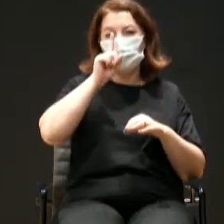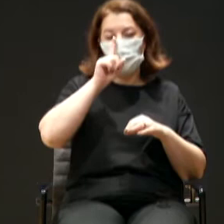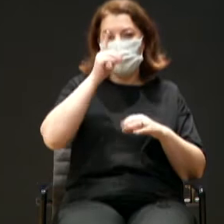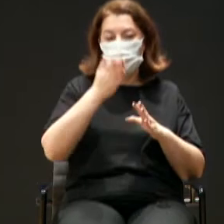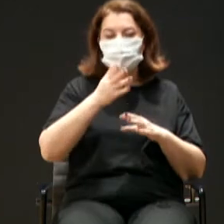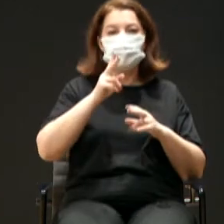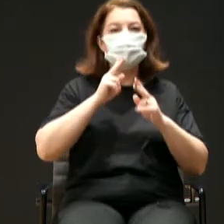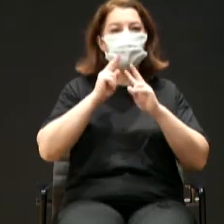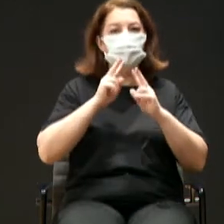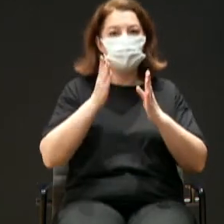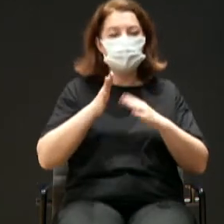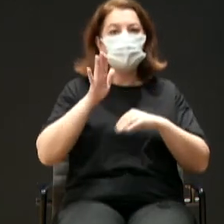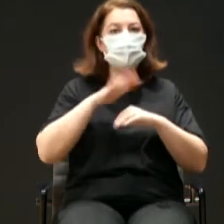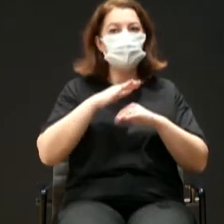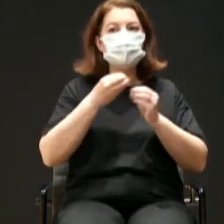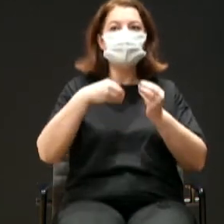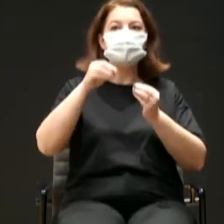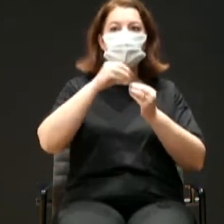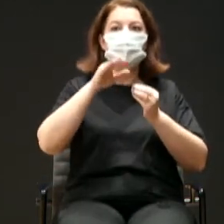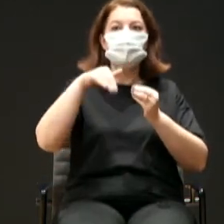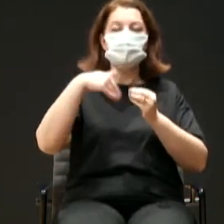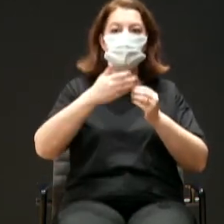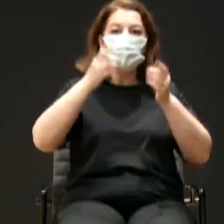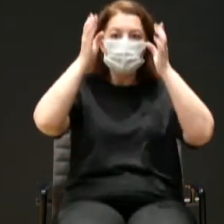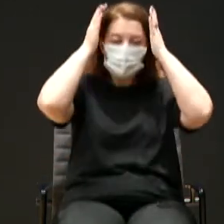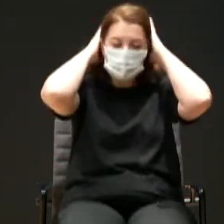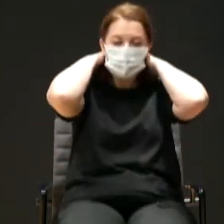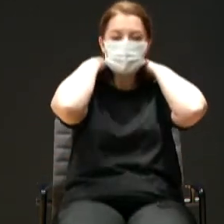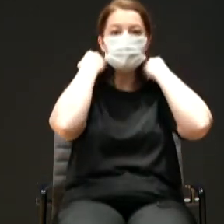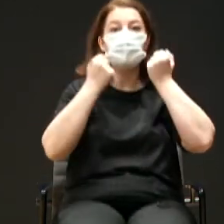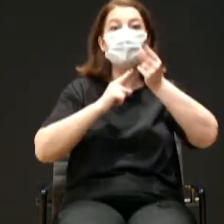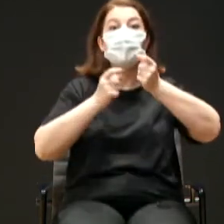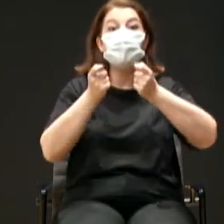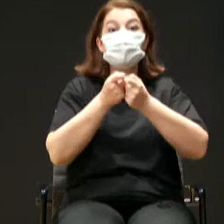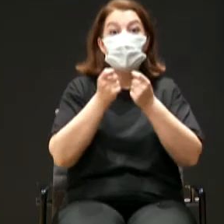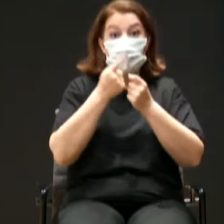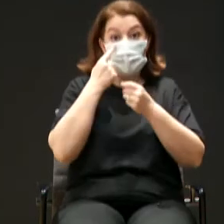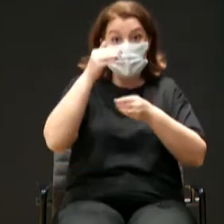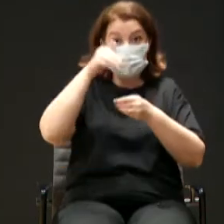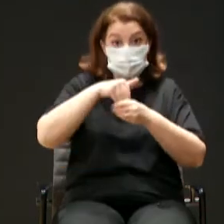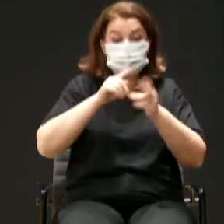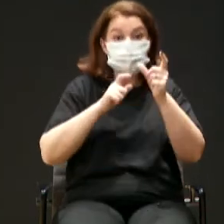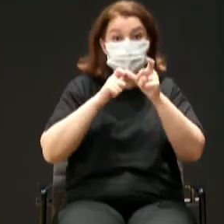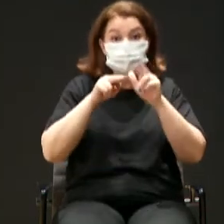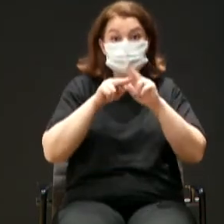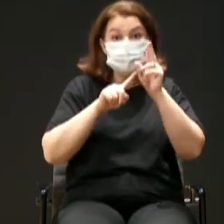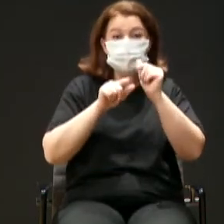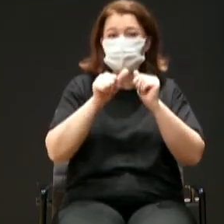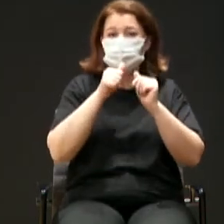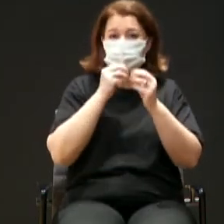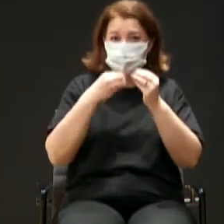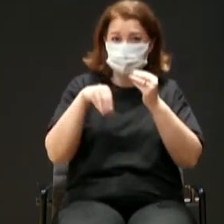elektriğe yapılan zamlardan sonra İBB meclisimizde İSKİ'nin su